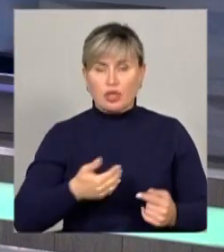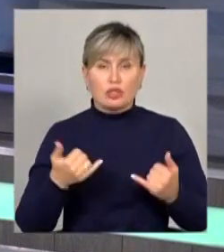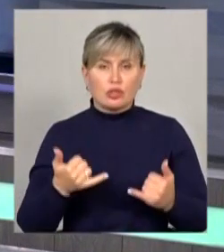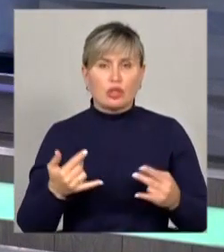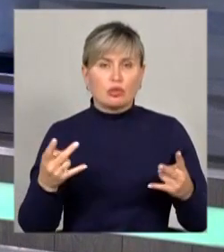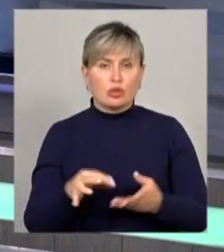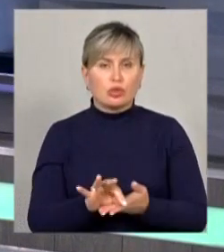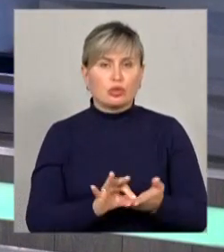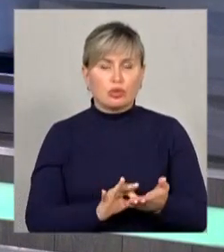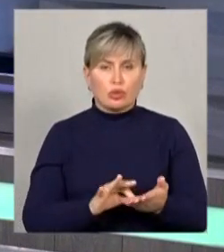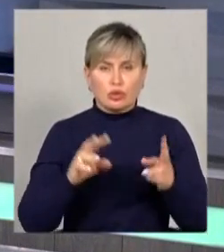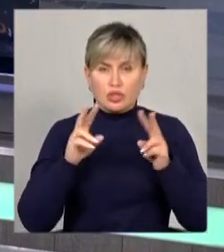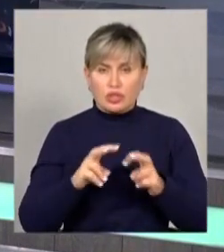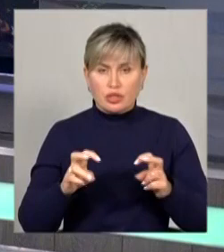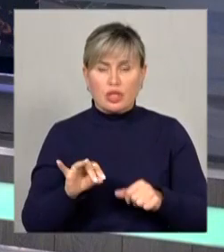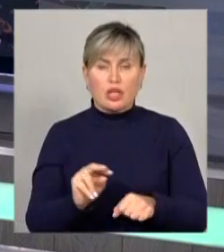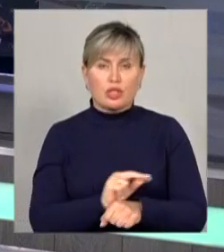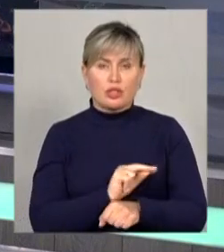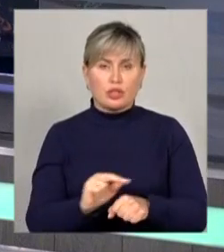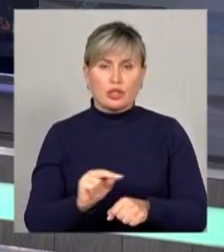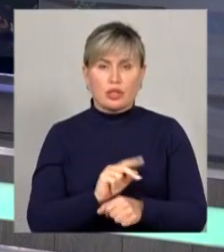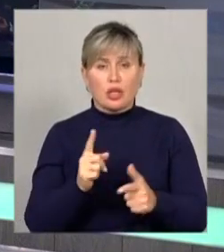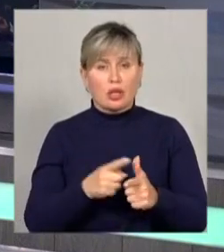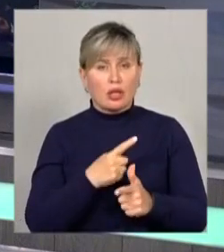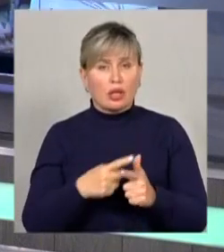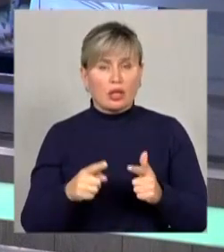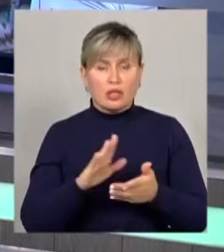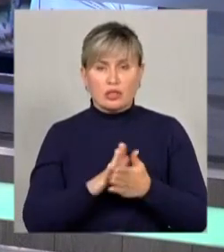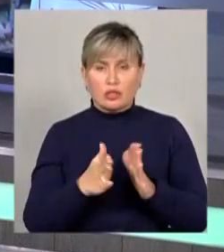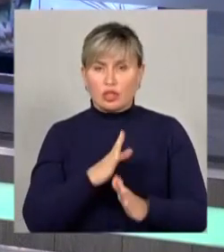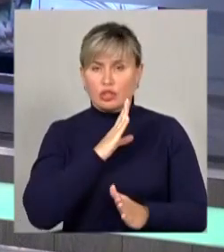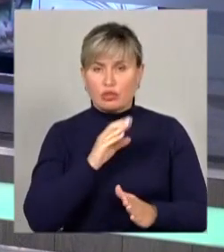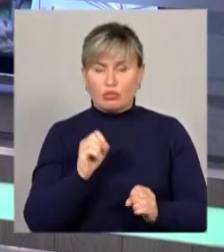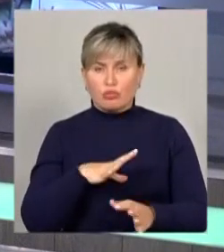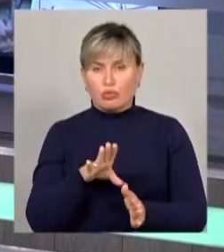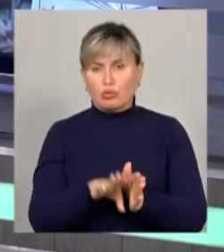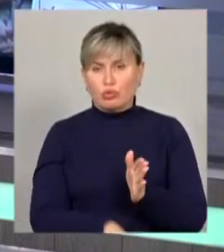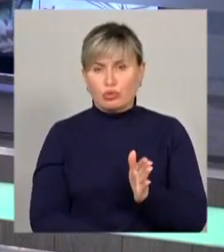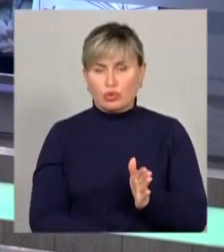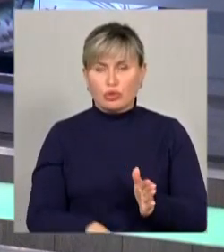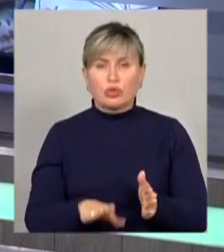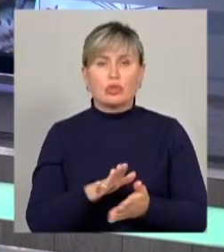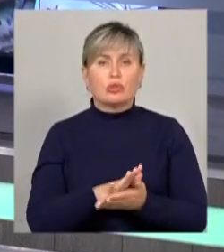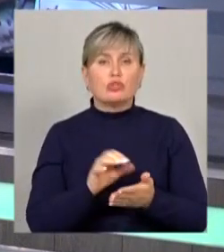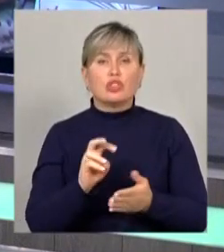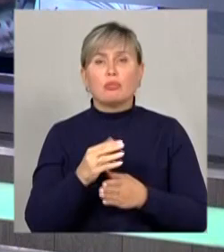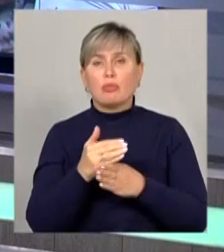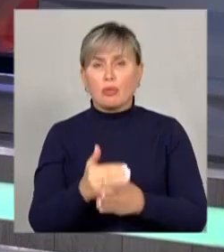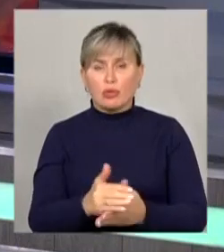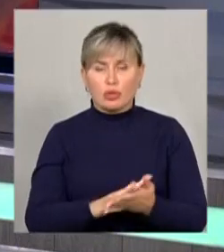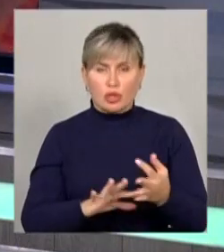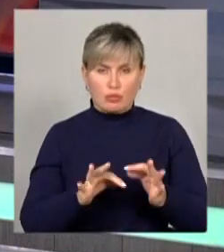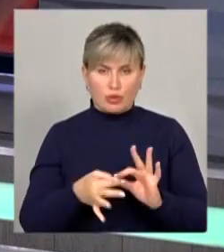нужна срочная диагностика и лечение. В противном случае состояние женщины может ухудшиться. Чем и как помочь? В